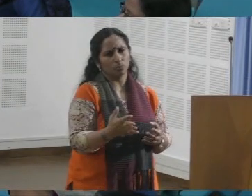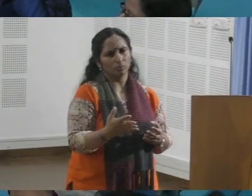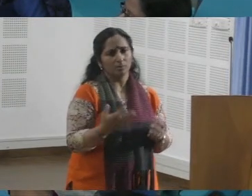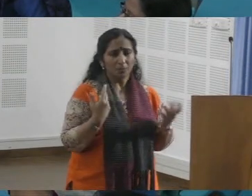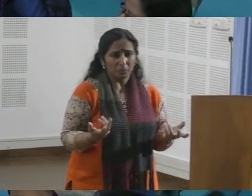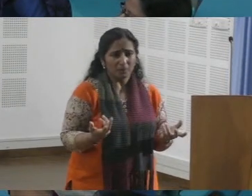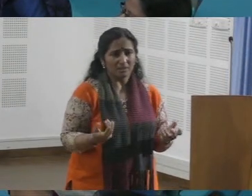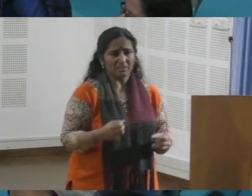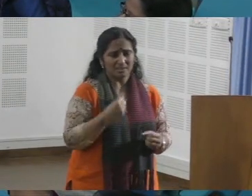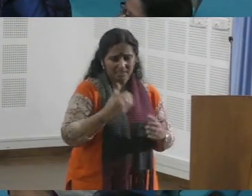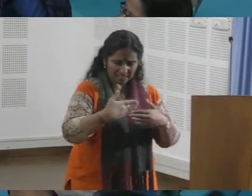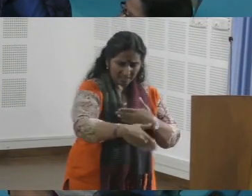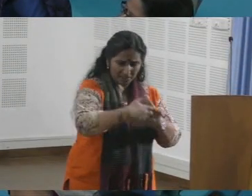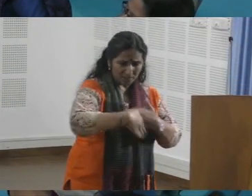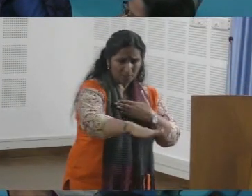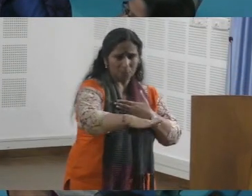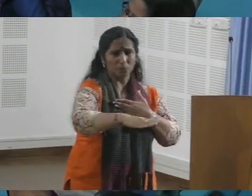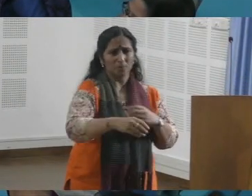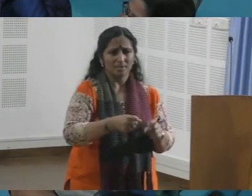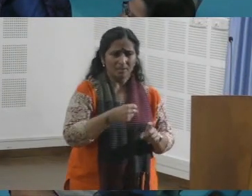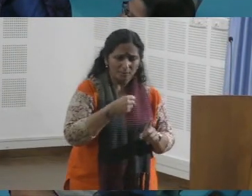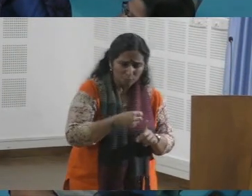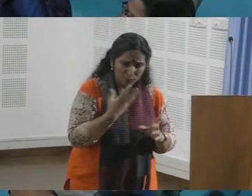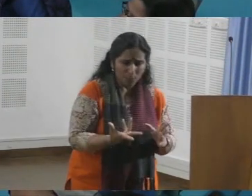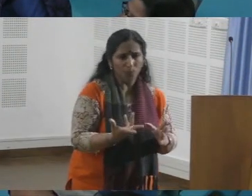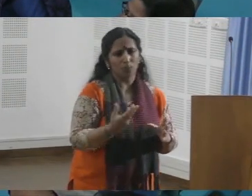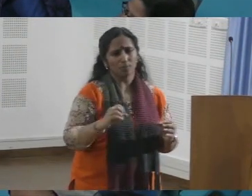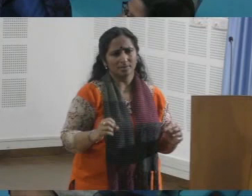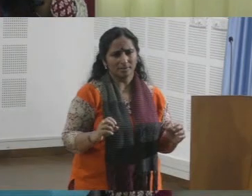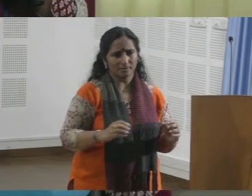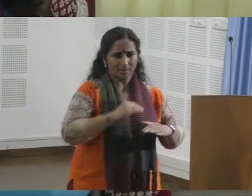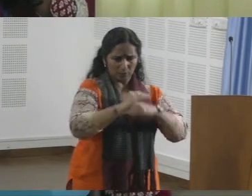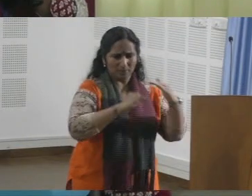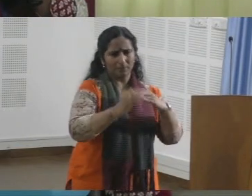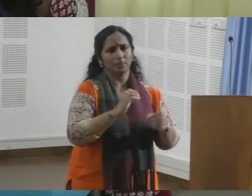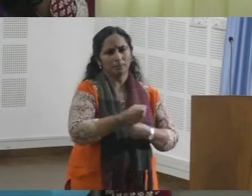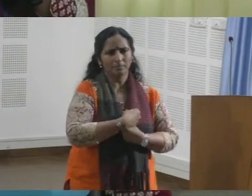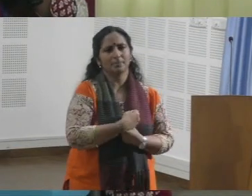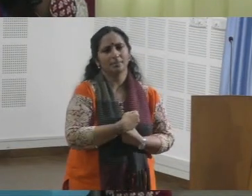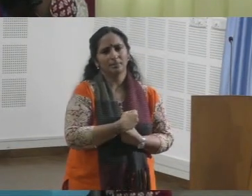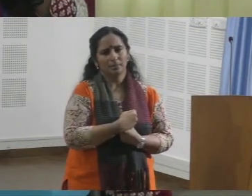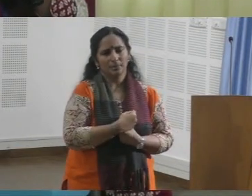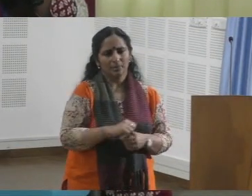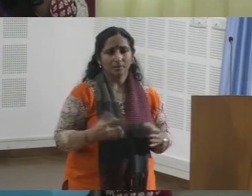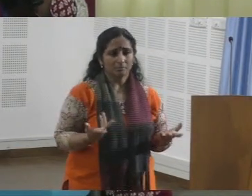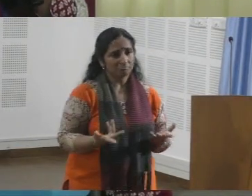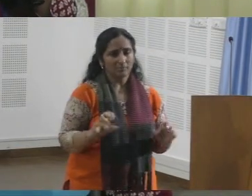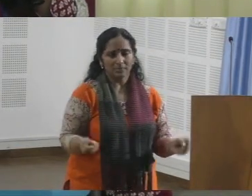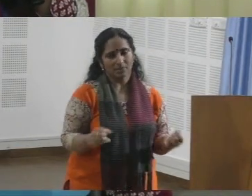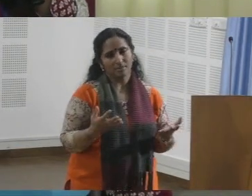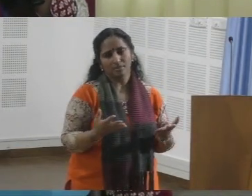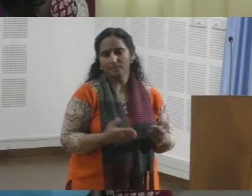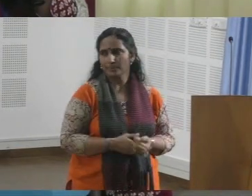എടുക്കാനും കണ്ടിന്യൂസ് ആയിട്ട് പെർസിസ്റ്റന്റ് ആയിട്ട് അത് കൊണ്ടുപോകാനൊന്നും ആരും ശ്രമിക്കുന്നില്ല എന്നുള്ളതാണ് ഒരു വസ്തുത. ഇപ്പോൾ ആ ഒരു സ്റ്റേജ്